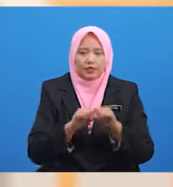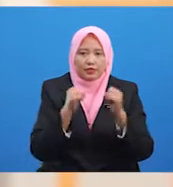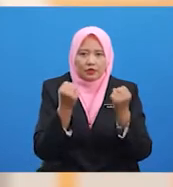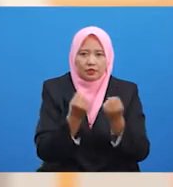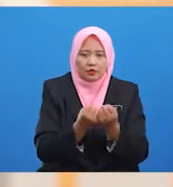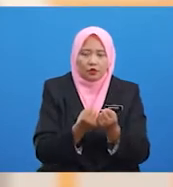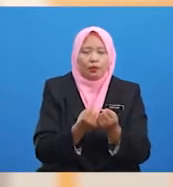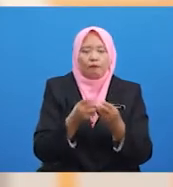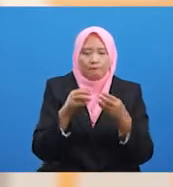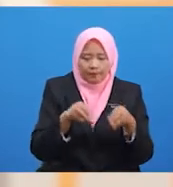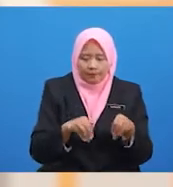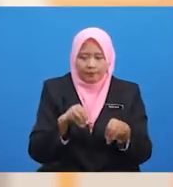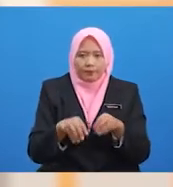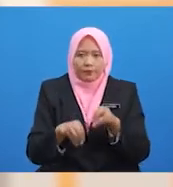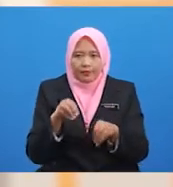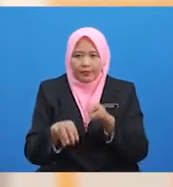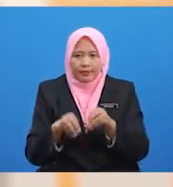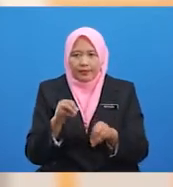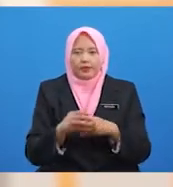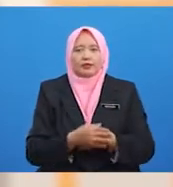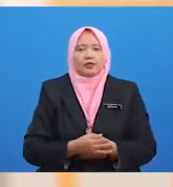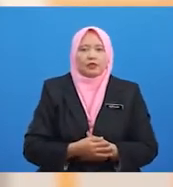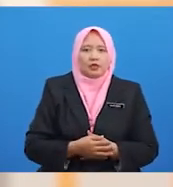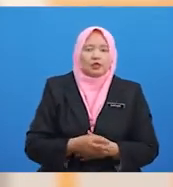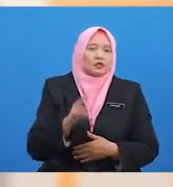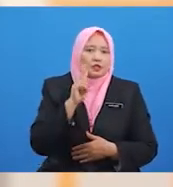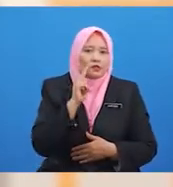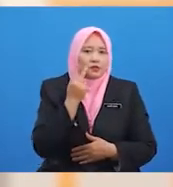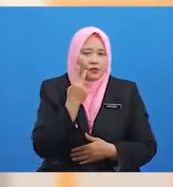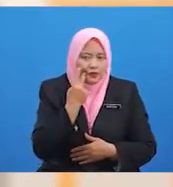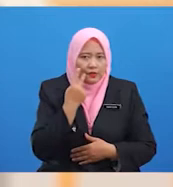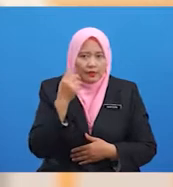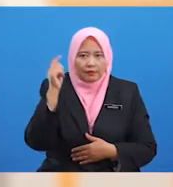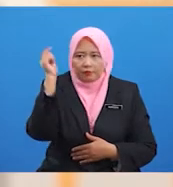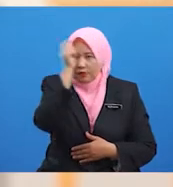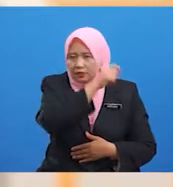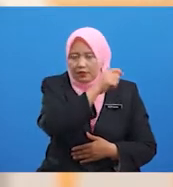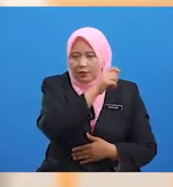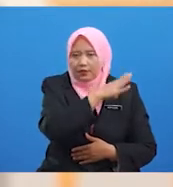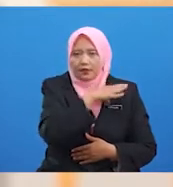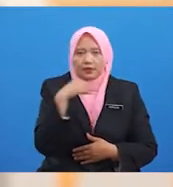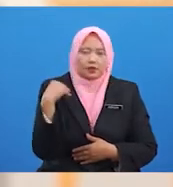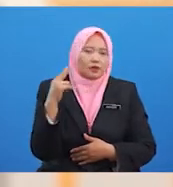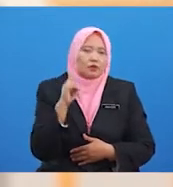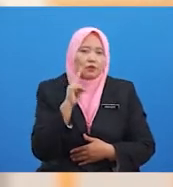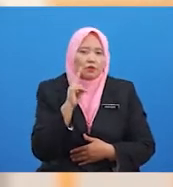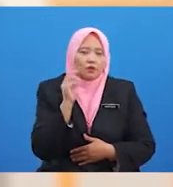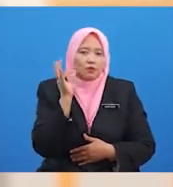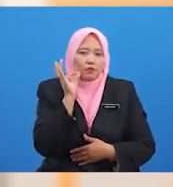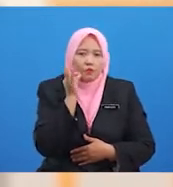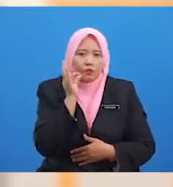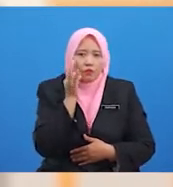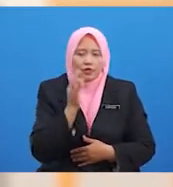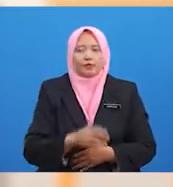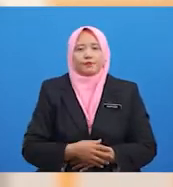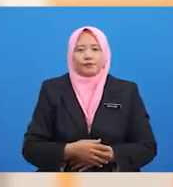buah-buahan, sayur-sayuran, perikanan dan ternakan. Untuk maklumat tambahan